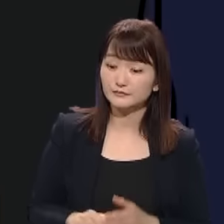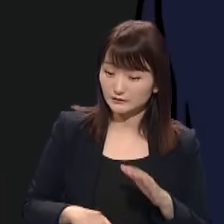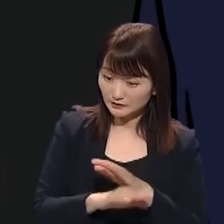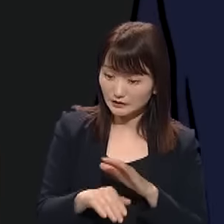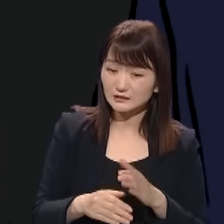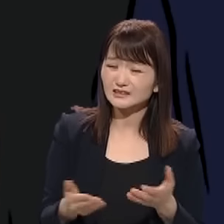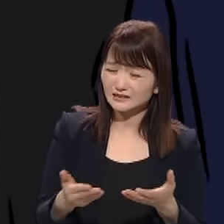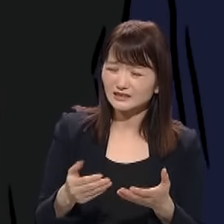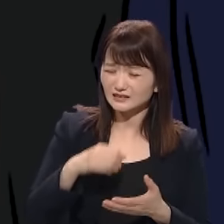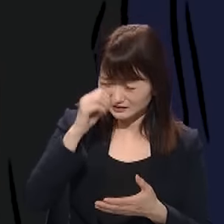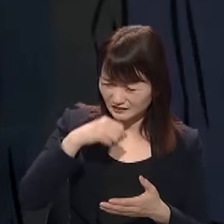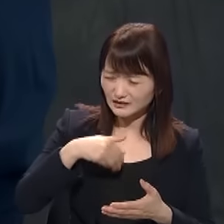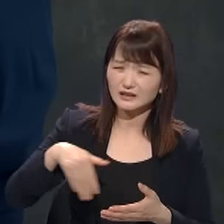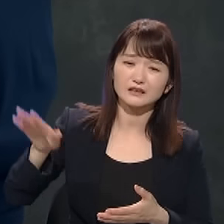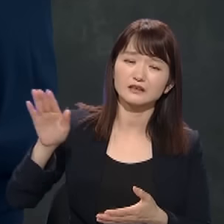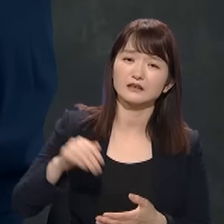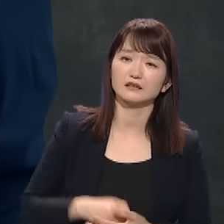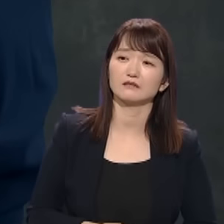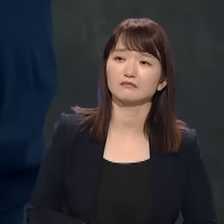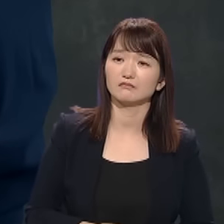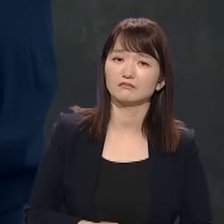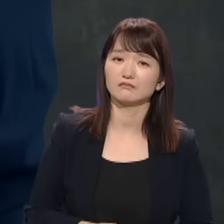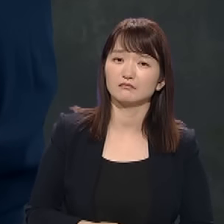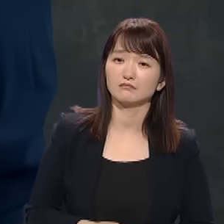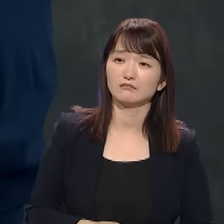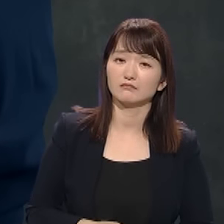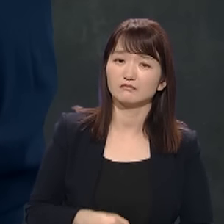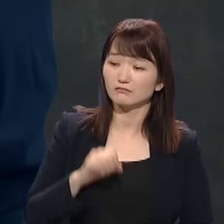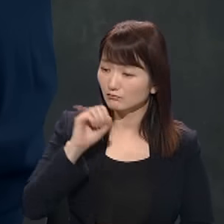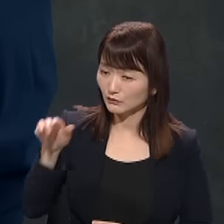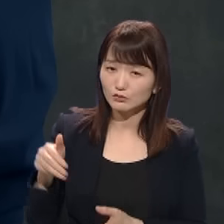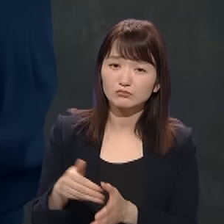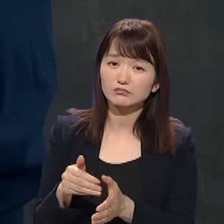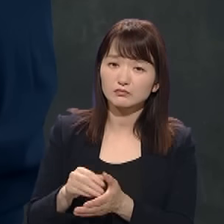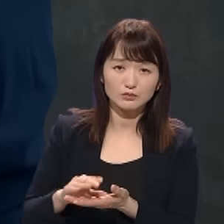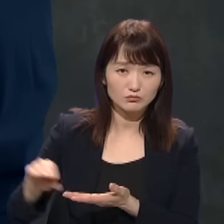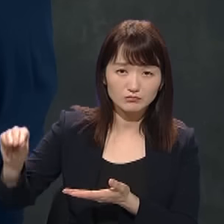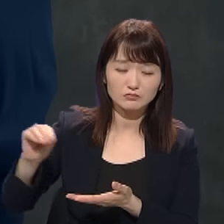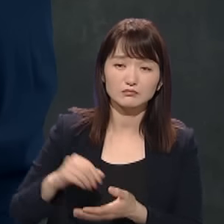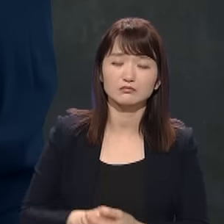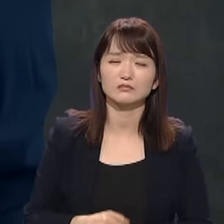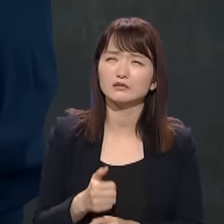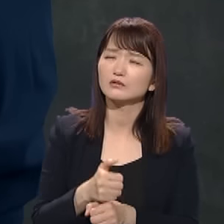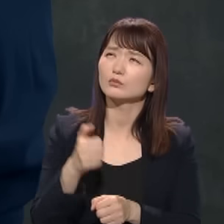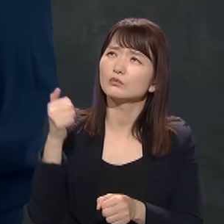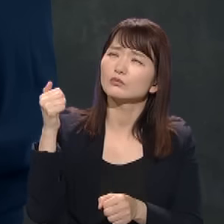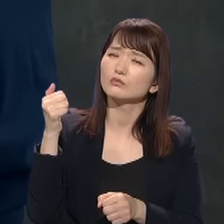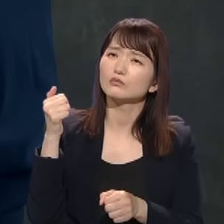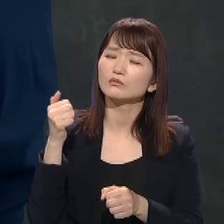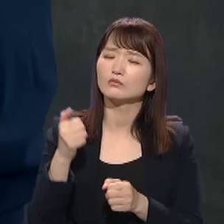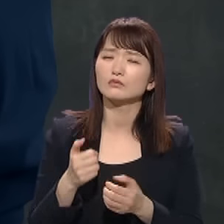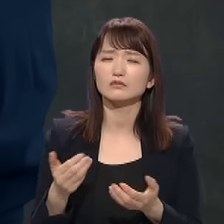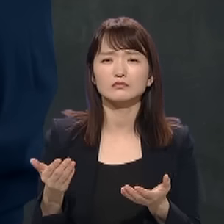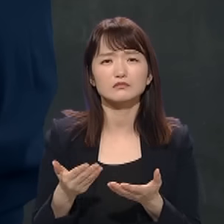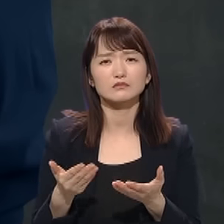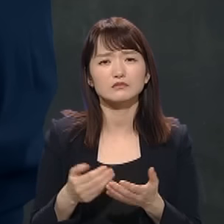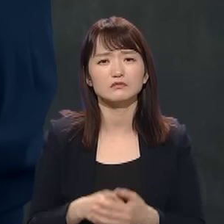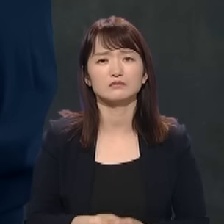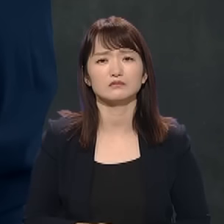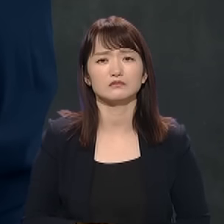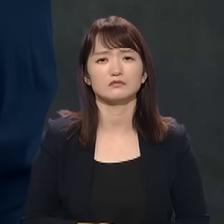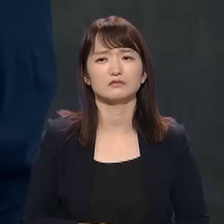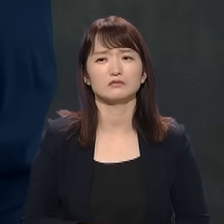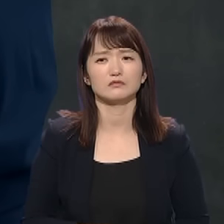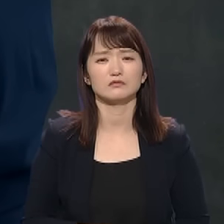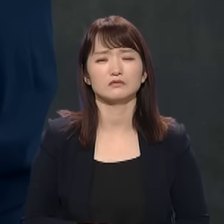가정사인데 그냥 가라. 이렇게 얘기하면 바로 상황이 끝나버렸다는 거죠. 글쎄 한 50년 전 정도 됐다라고 하니까 뭐 그 당시는